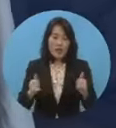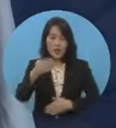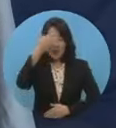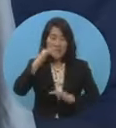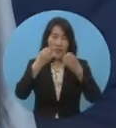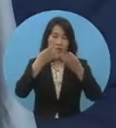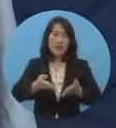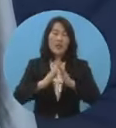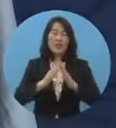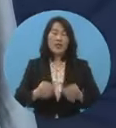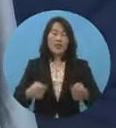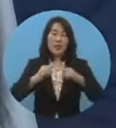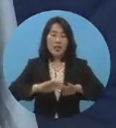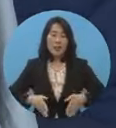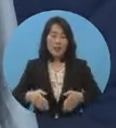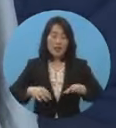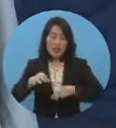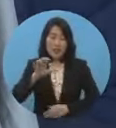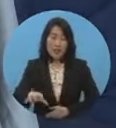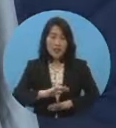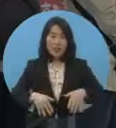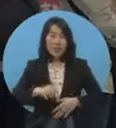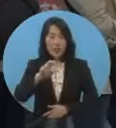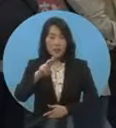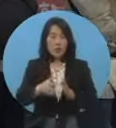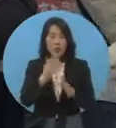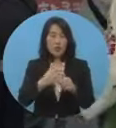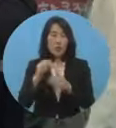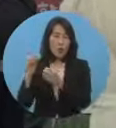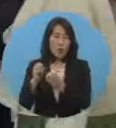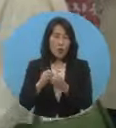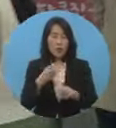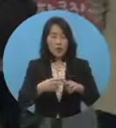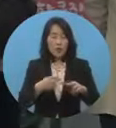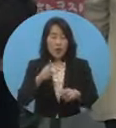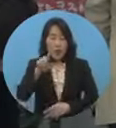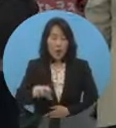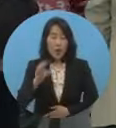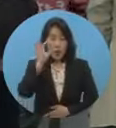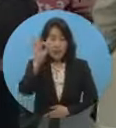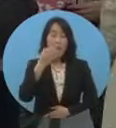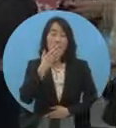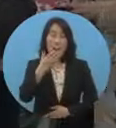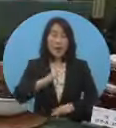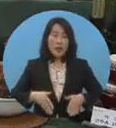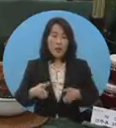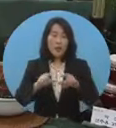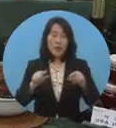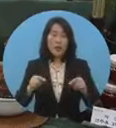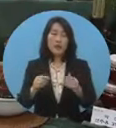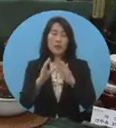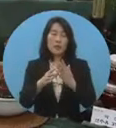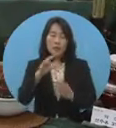청년창업 인 등이 참여한 남도장터 전남 22개 시 군 의 고유한 반품 요리를 한곳에서 만나볼 수 있는 남도음식